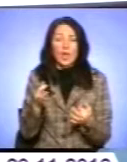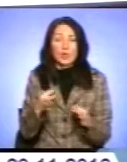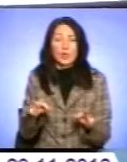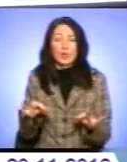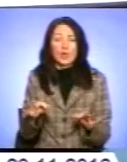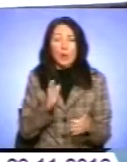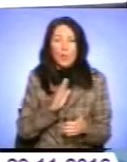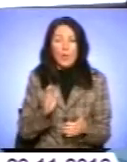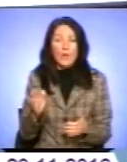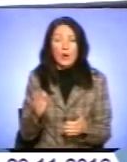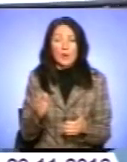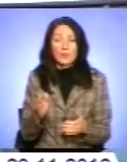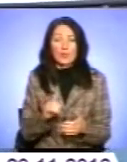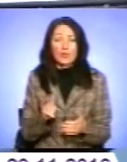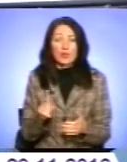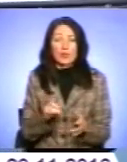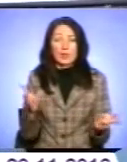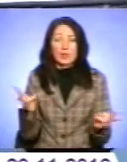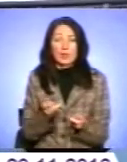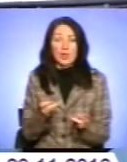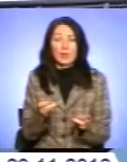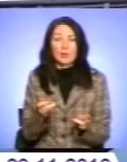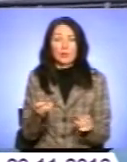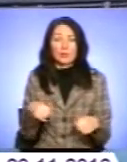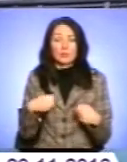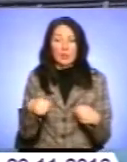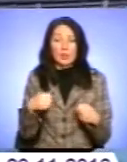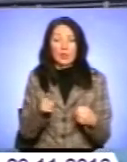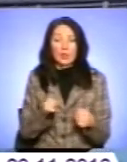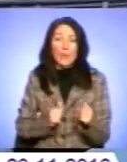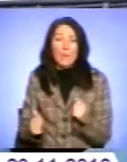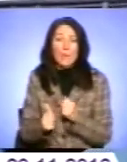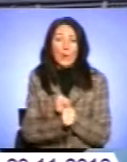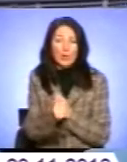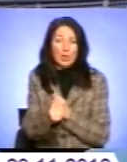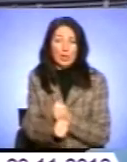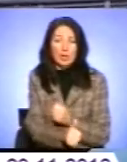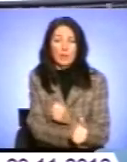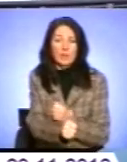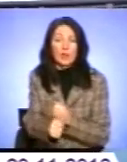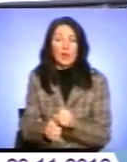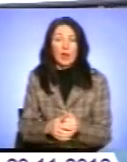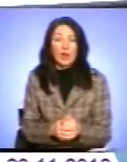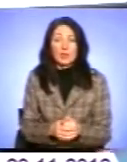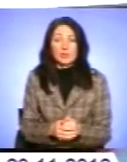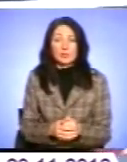пропускають. Буває, що треба напружувати себе, щоб проїхати.